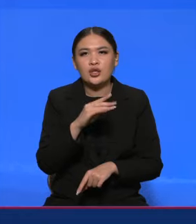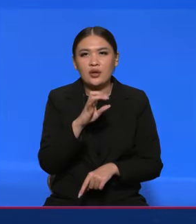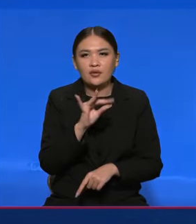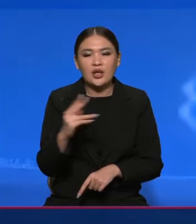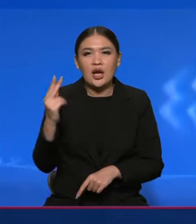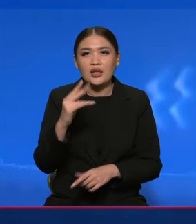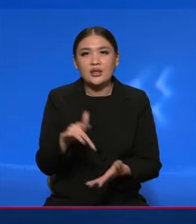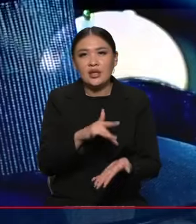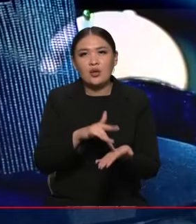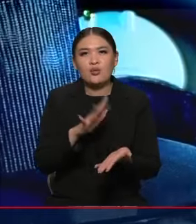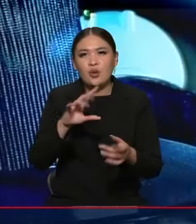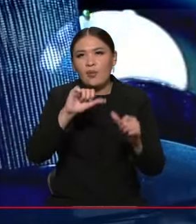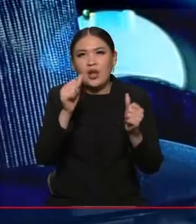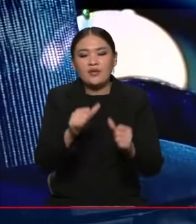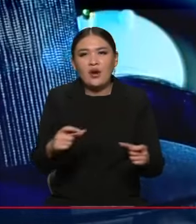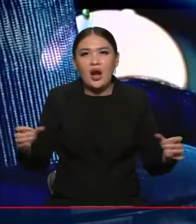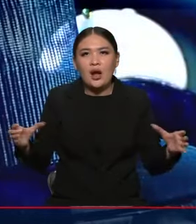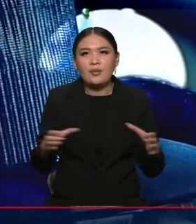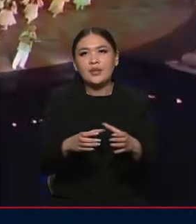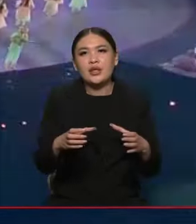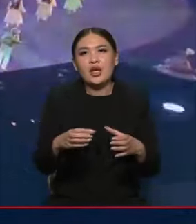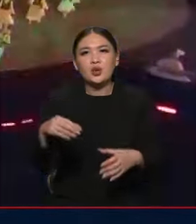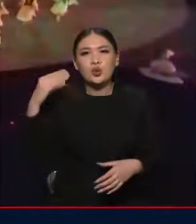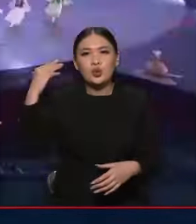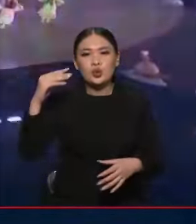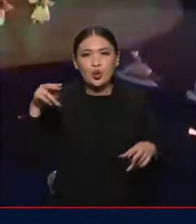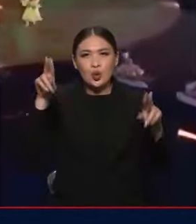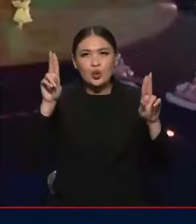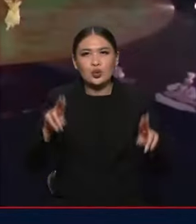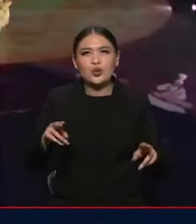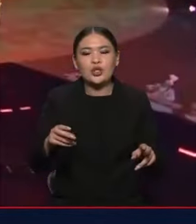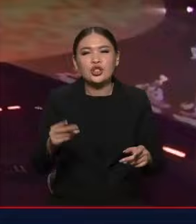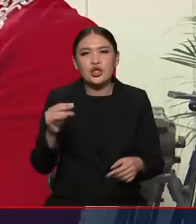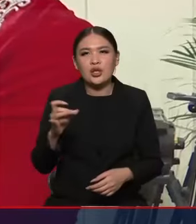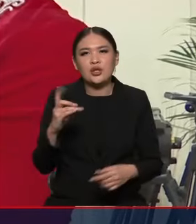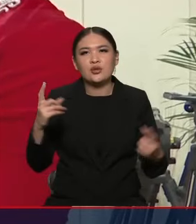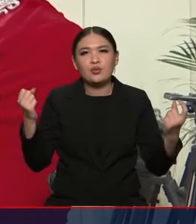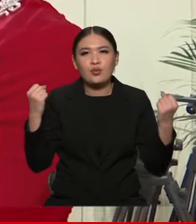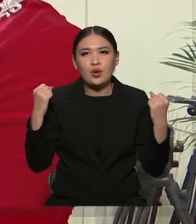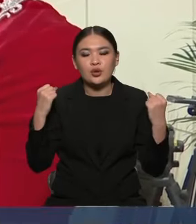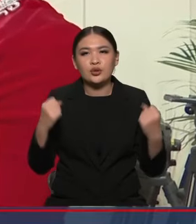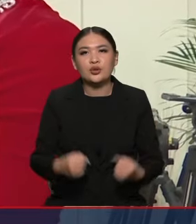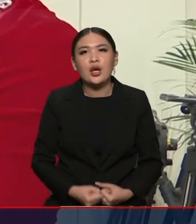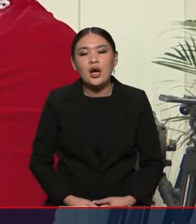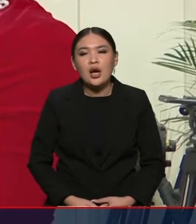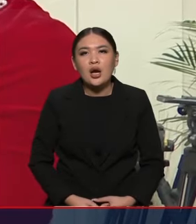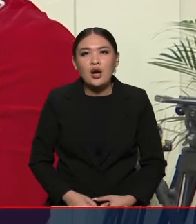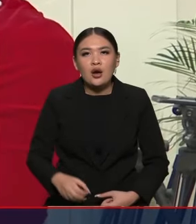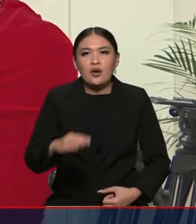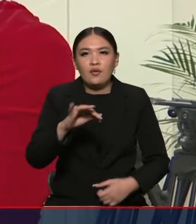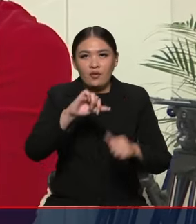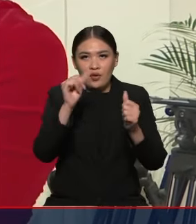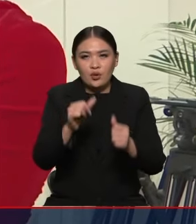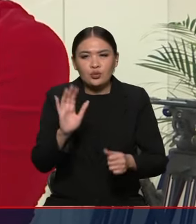в Астане станут платформой для объединения ценителей тюркской культуры через спорт. Такая форма интеграции будет